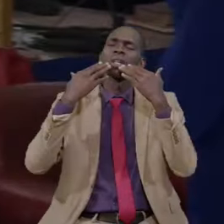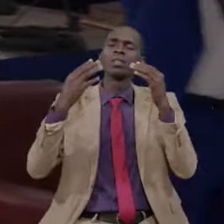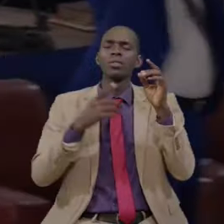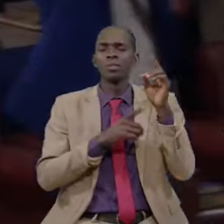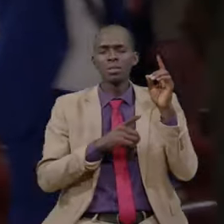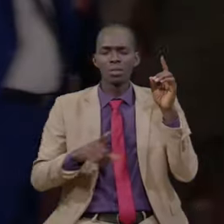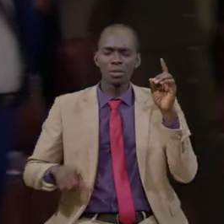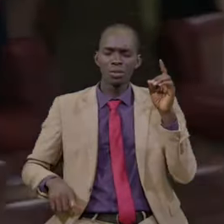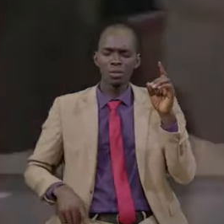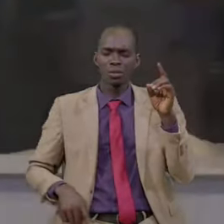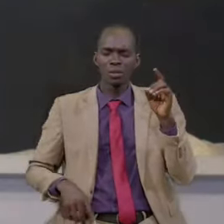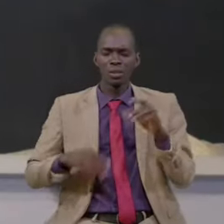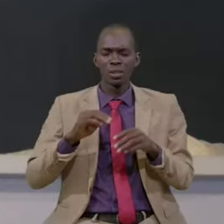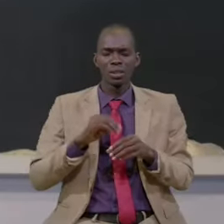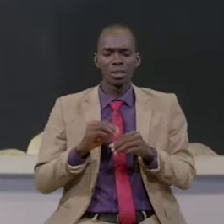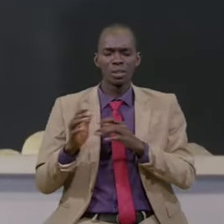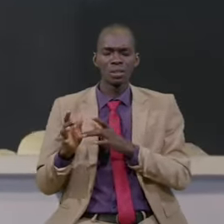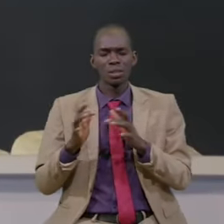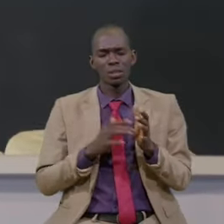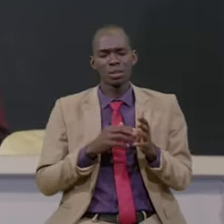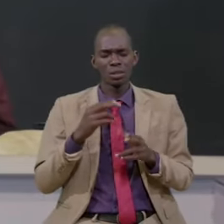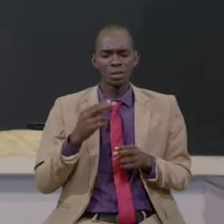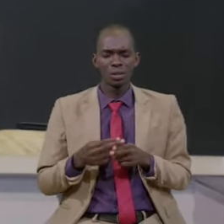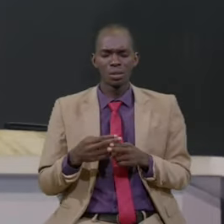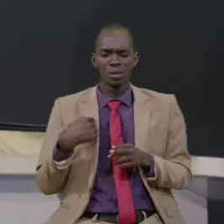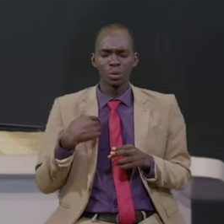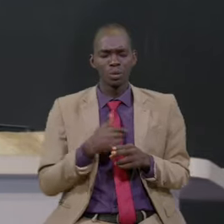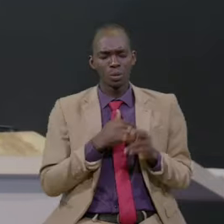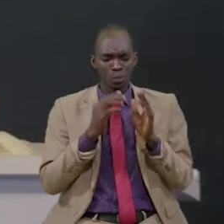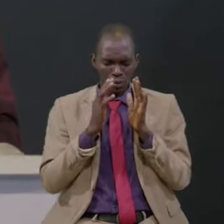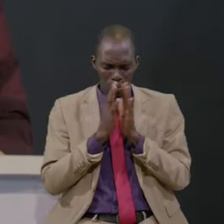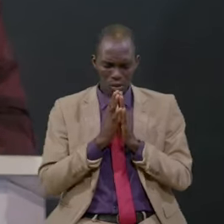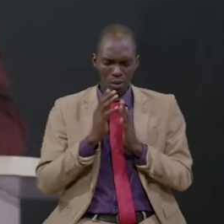Seigneur. Au nom de Jésus, nous prions.